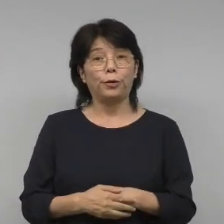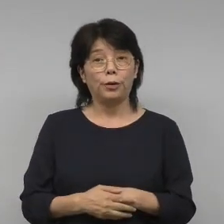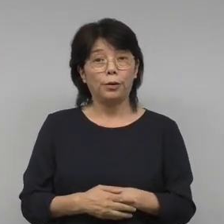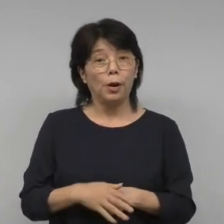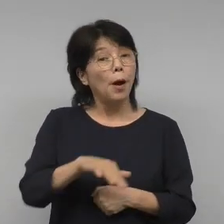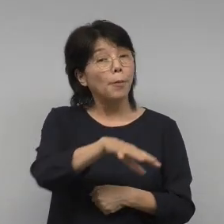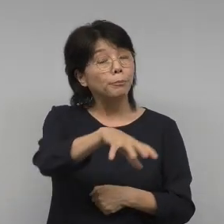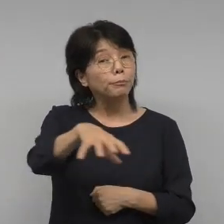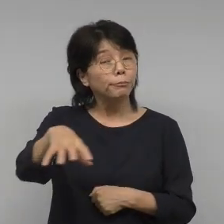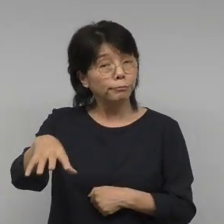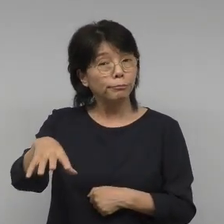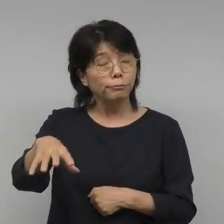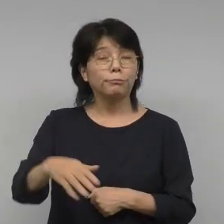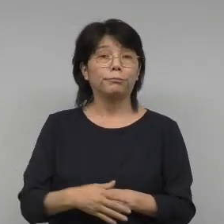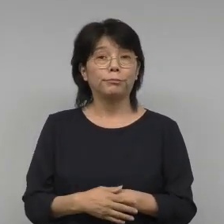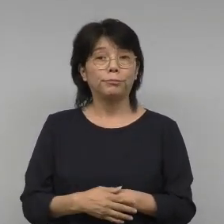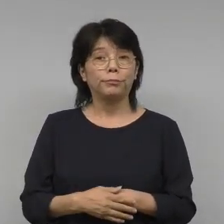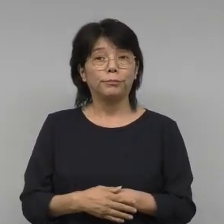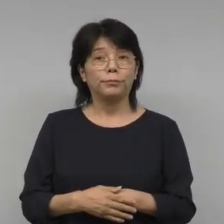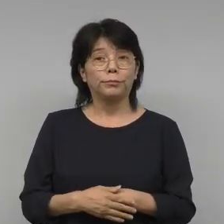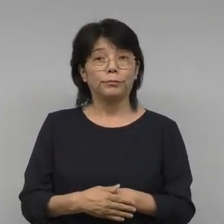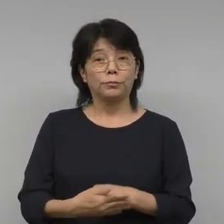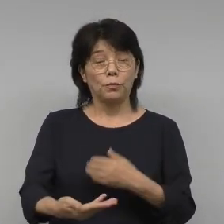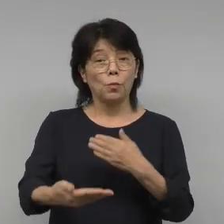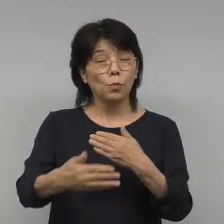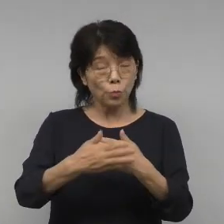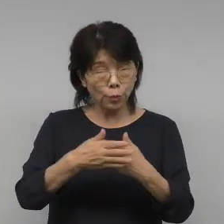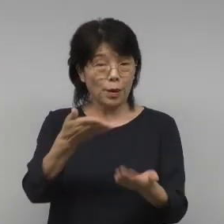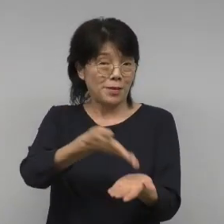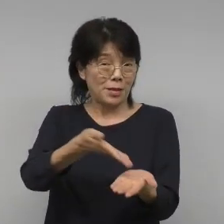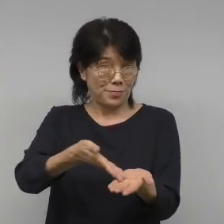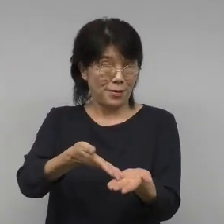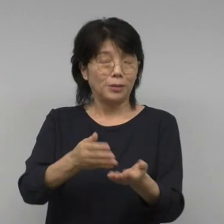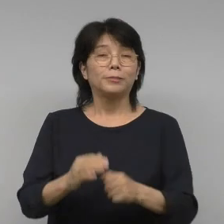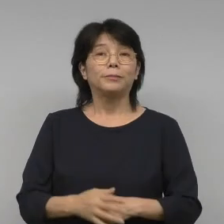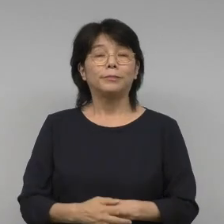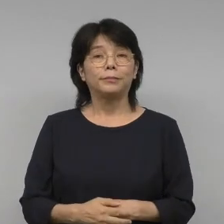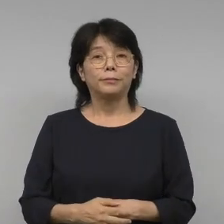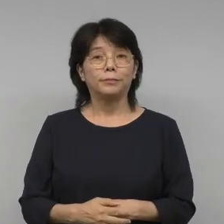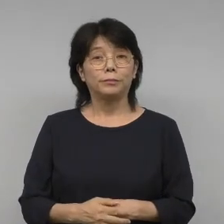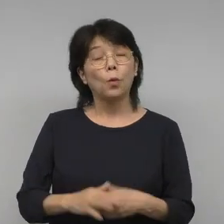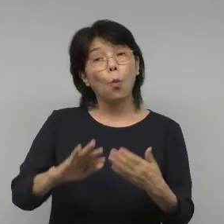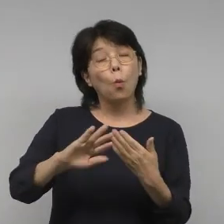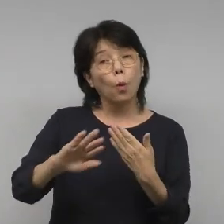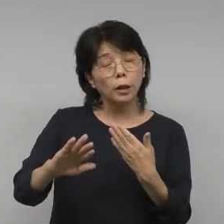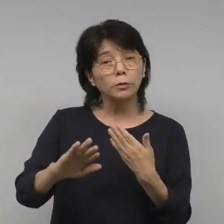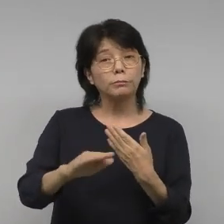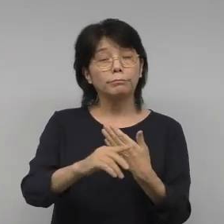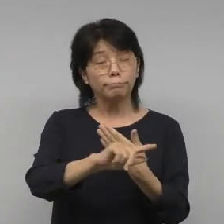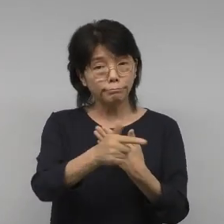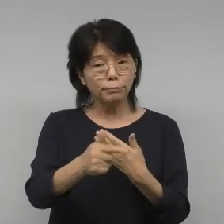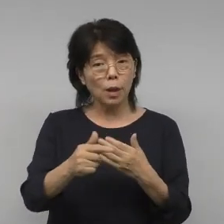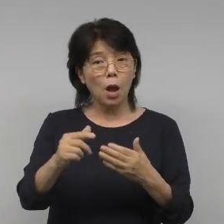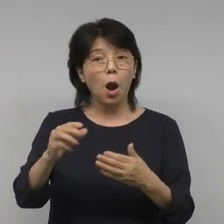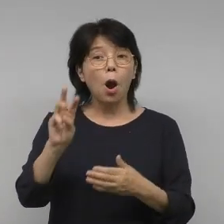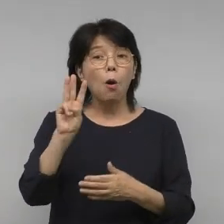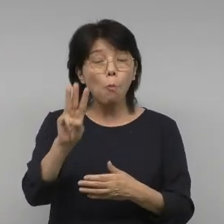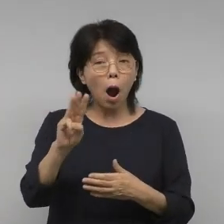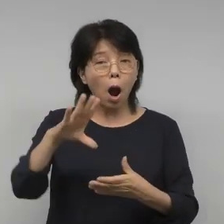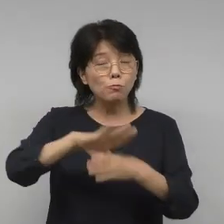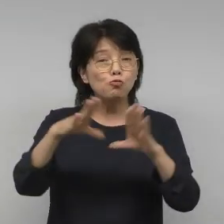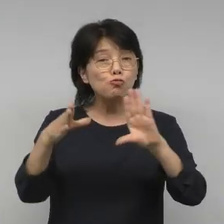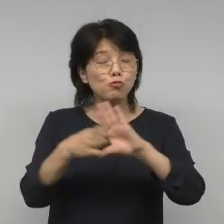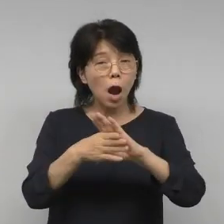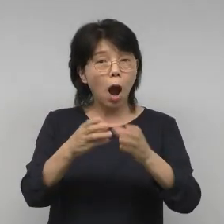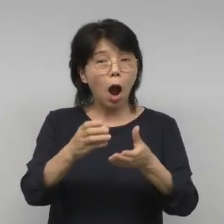辺のついでの説明ということになりますが、まあ、他にもですね、和文化クラブ茶道